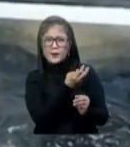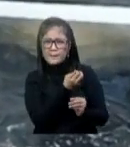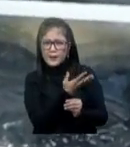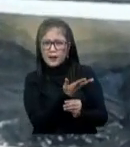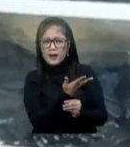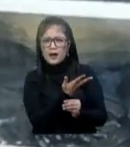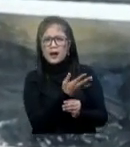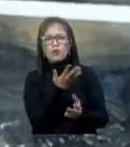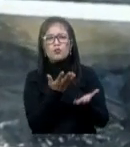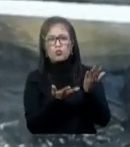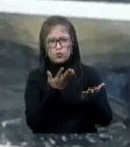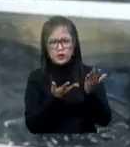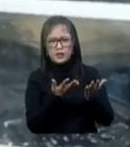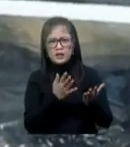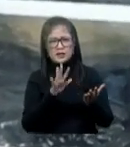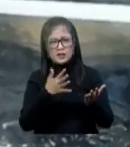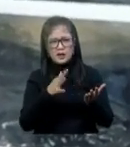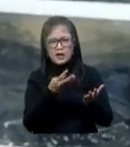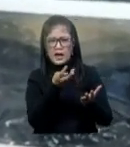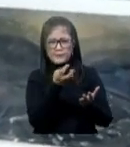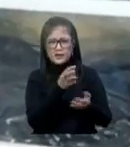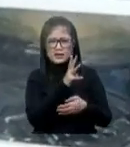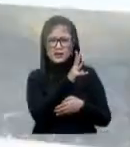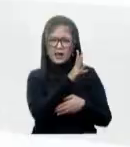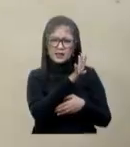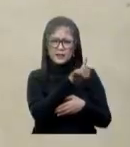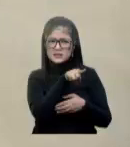lebih hampir 35 sampai 40-an.